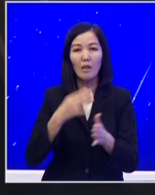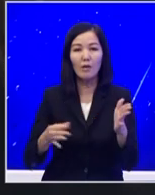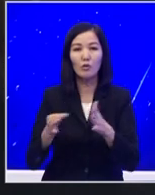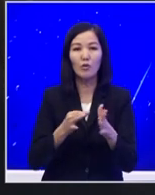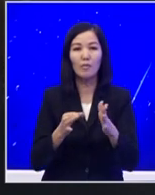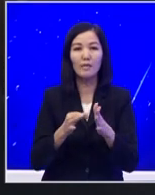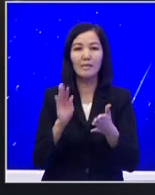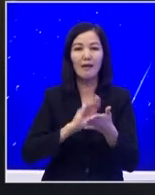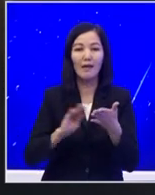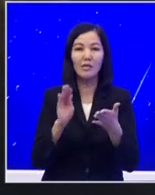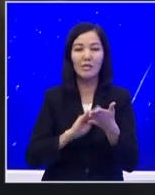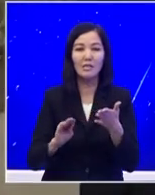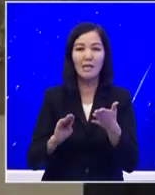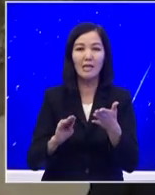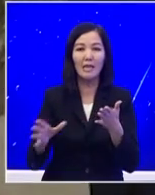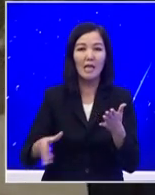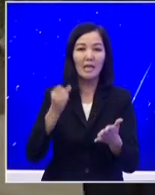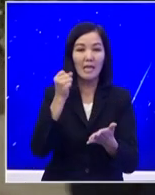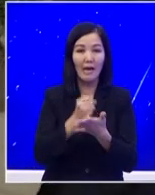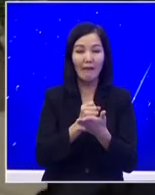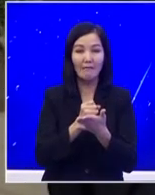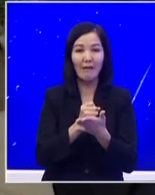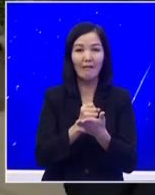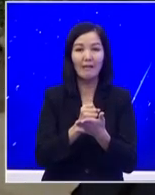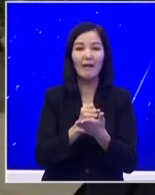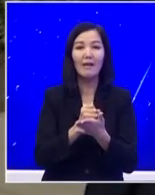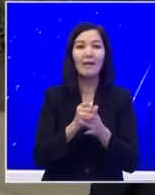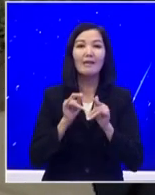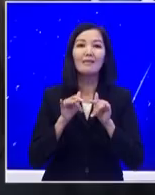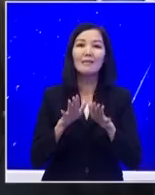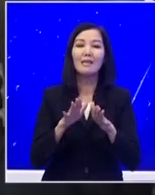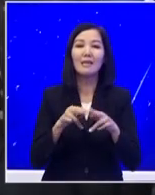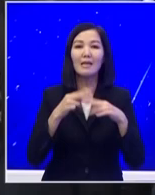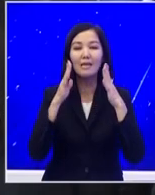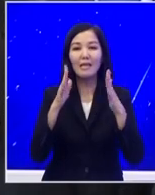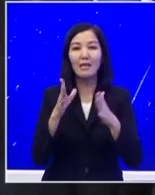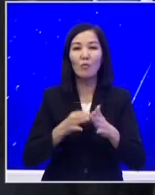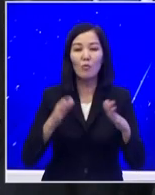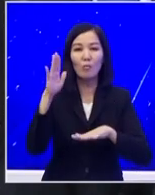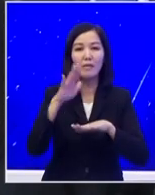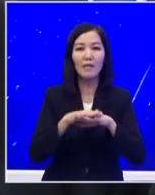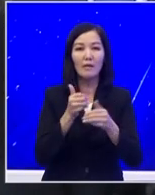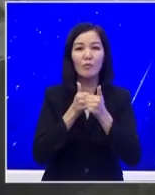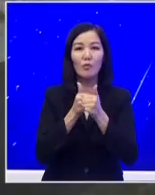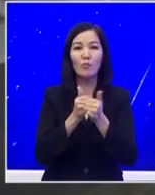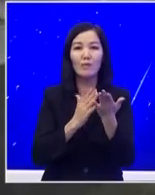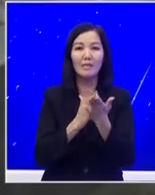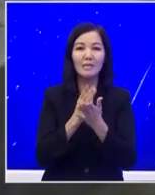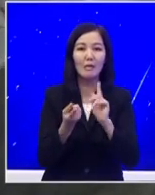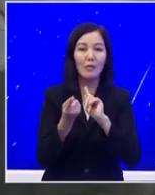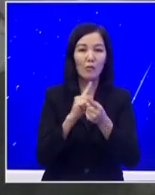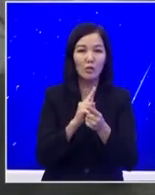облыстық мәслихатының хатшысы лауазымына тағайындалды. Артынша іскерлігі еленіп облыс әкімінің орынбасары қызметіне